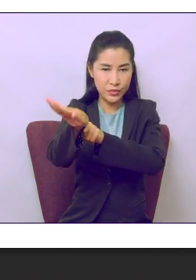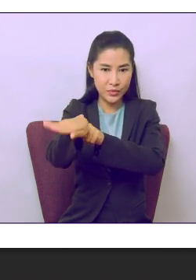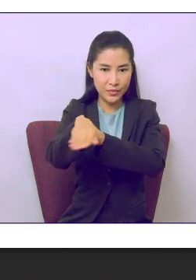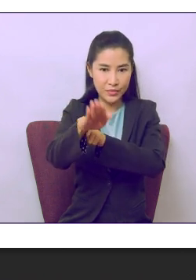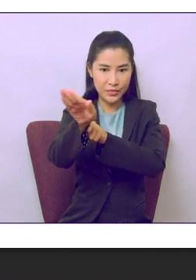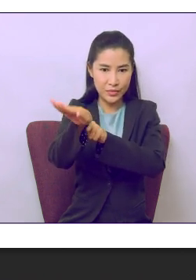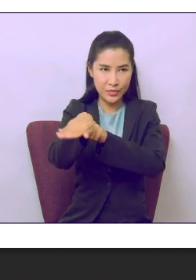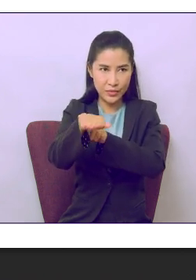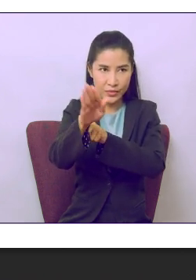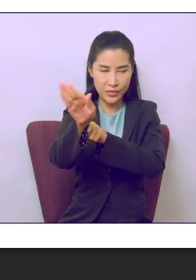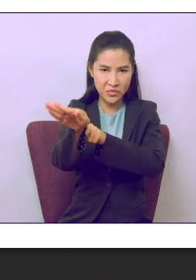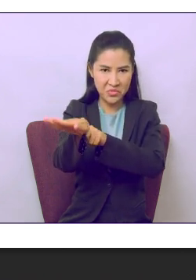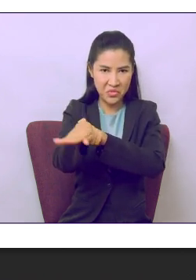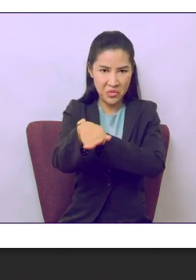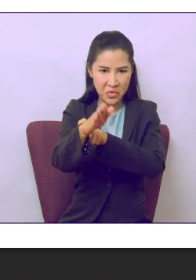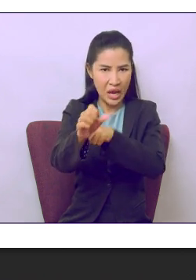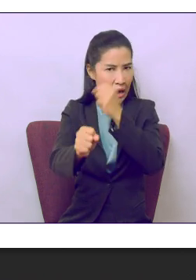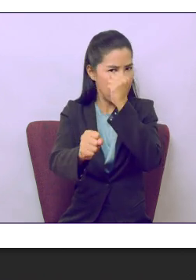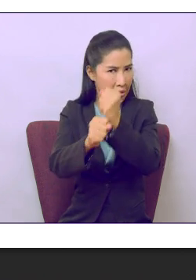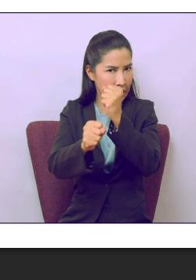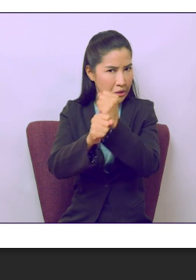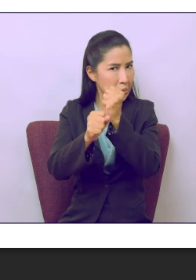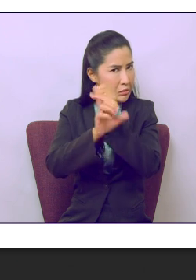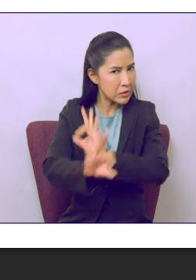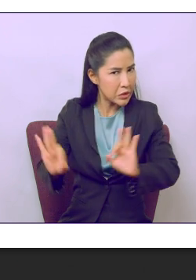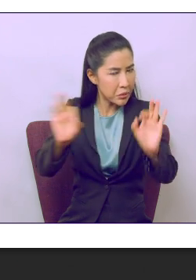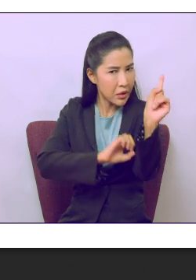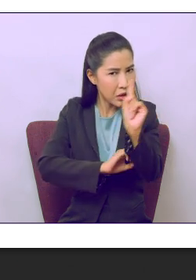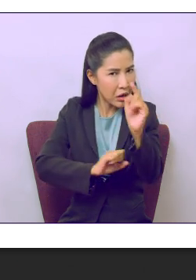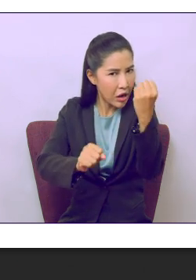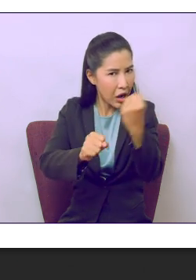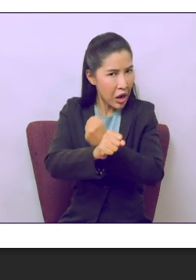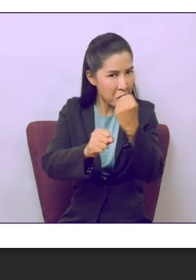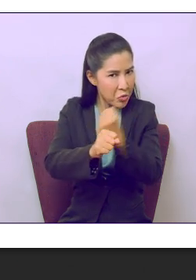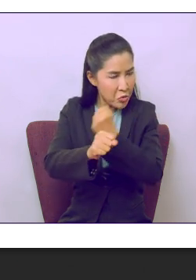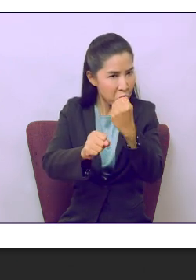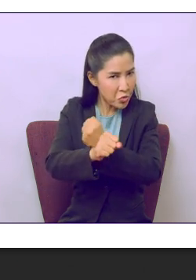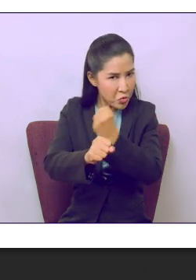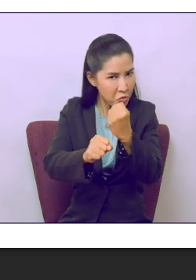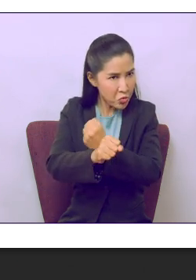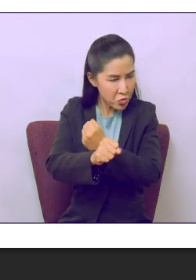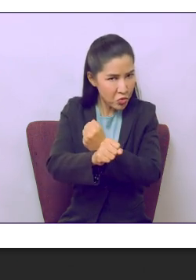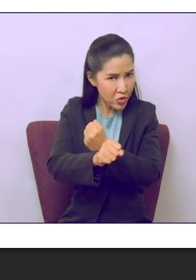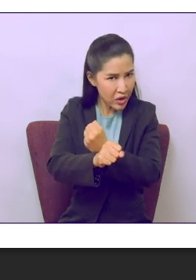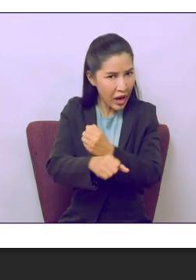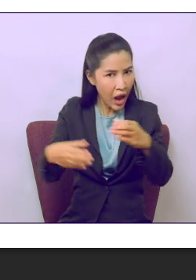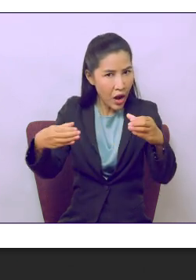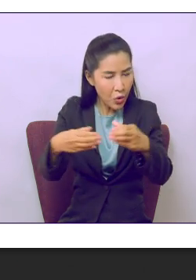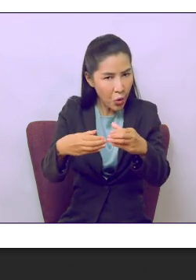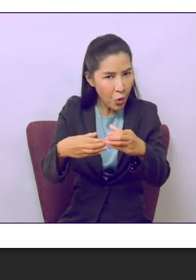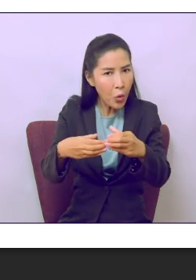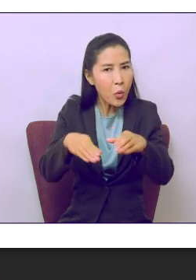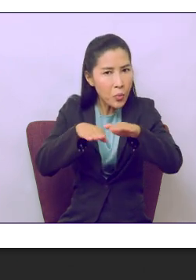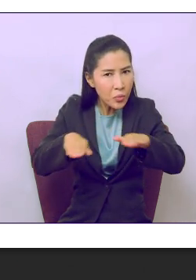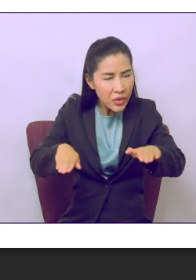เวลาเราทำเนี่ยสิ่งสำคัญเลยเนาะสิ่งสำคัญของการฝึกโยคะด้วยกันกับน้องกลุ่มใดๆ